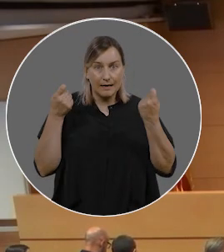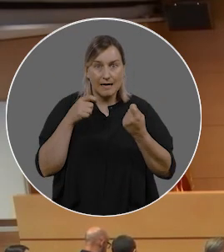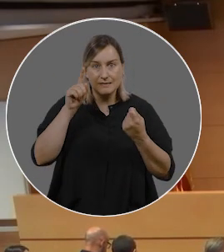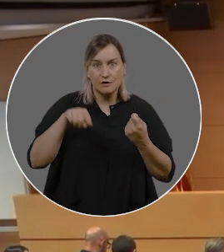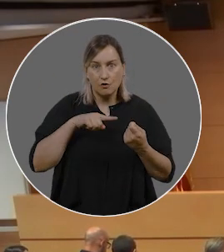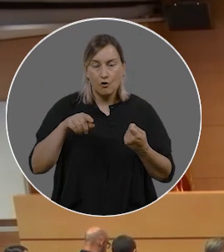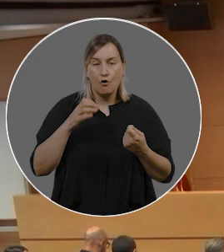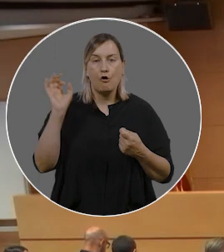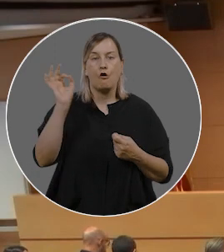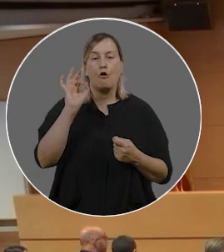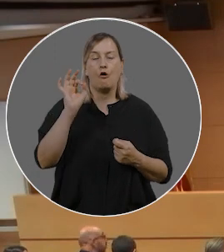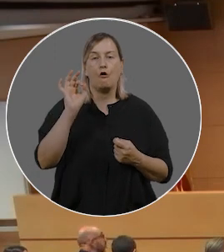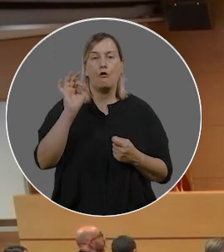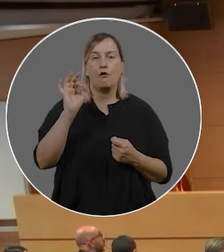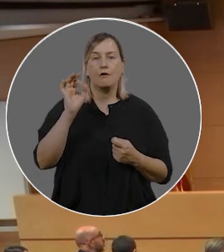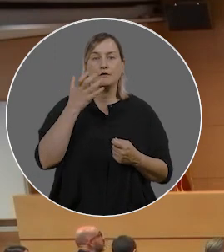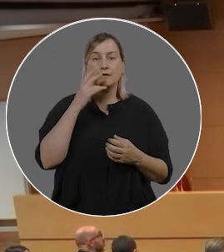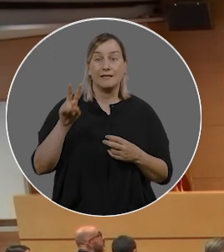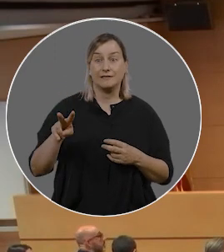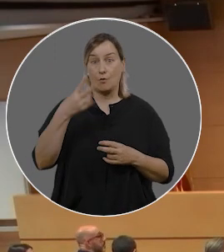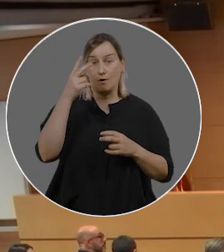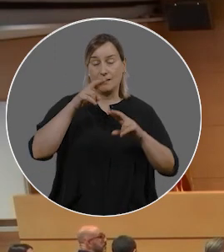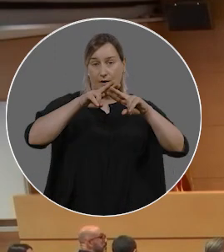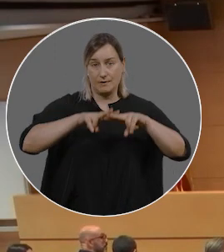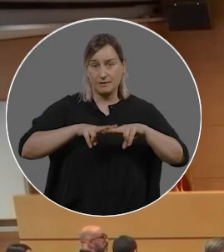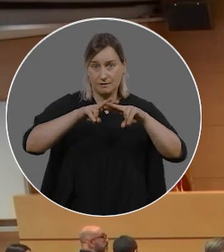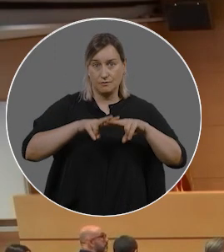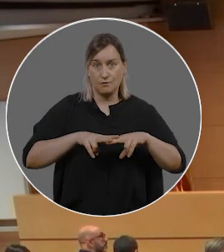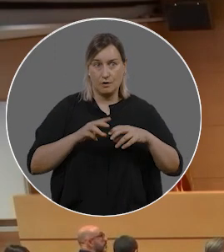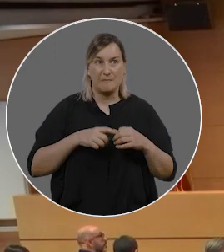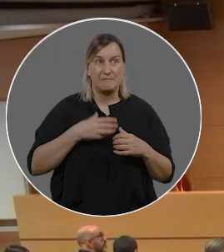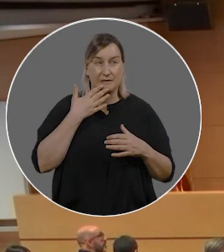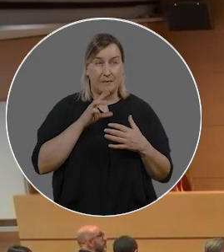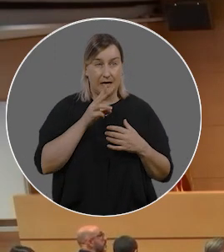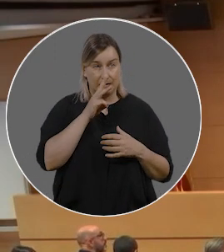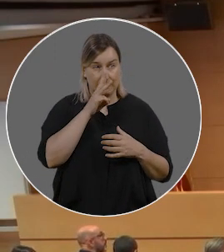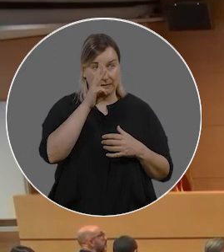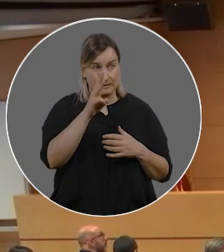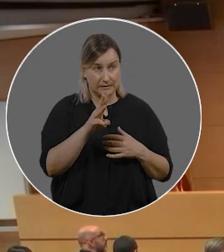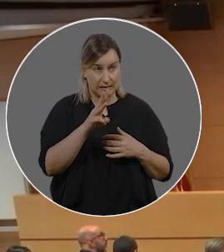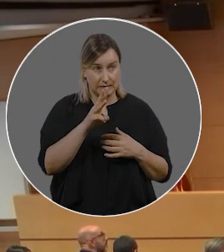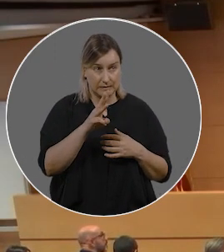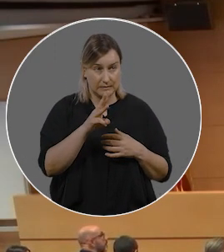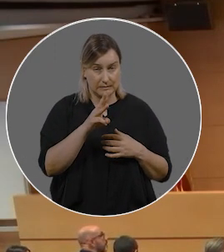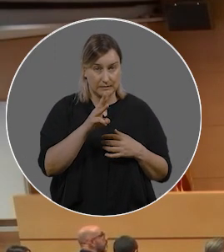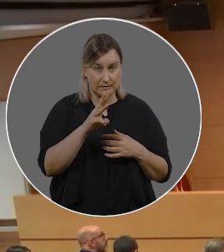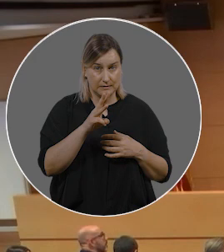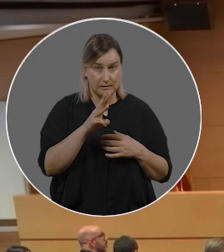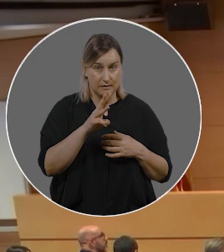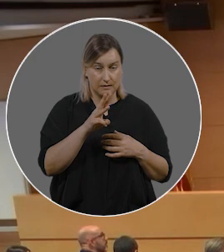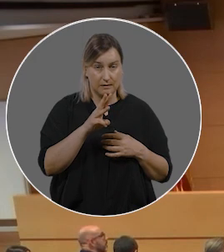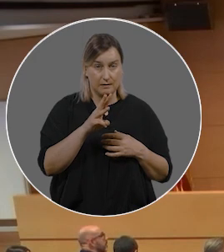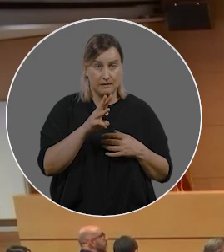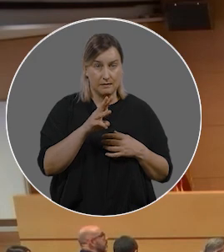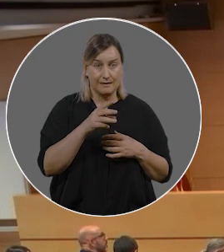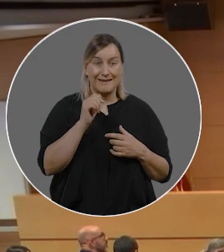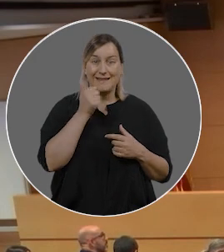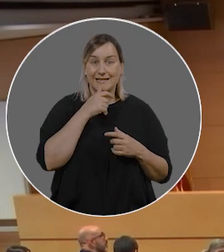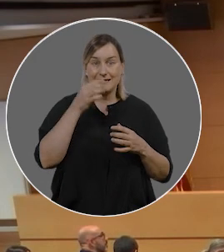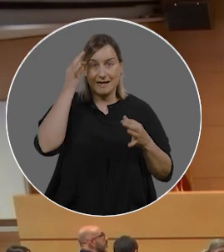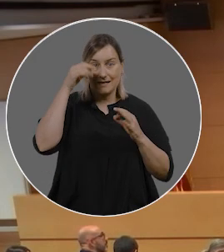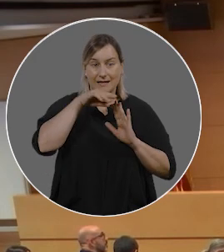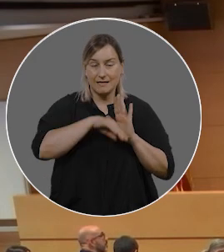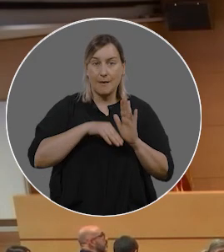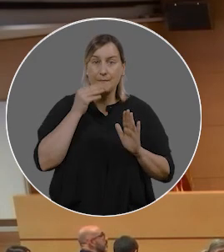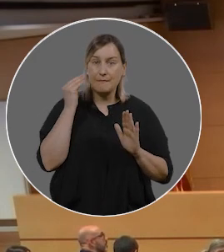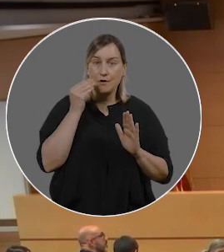publicar i si a la següent revisió, que és els 3 anys després, quin és el requisit,